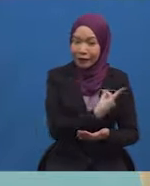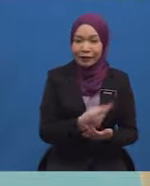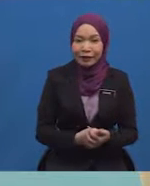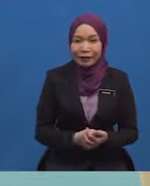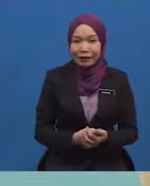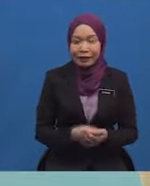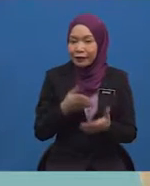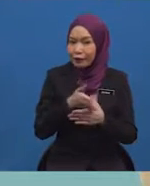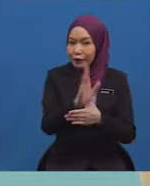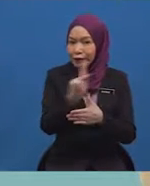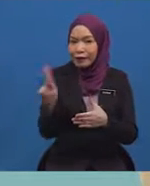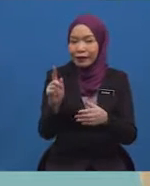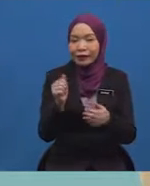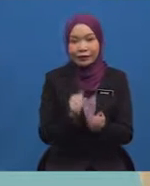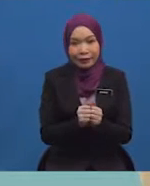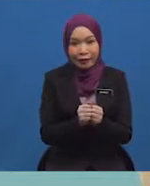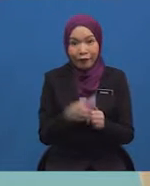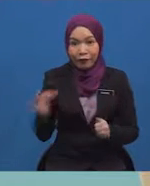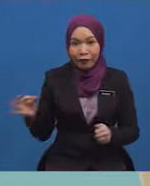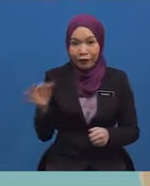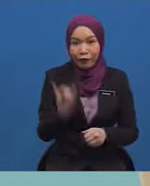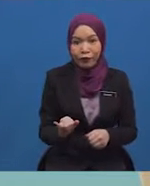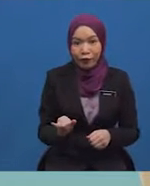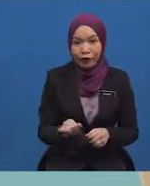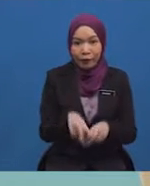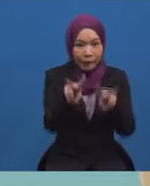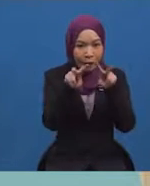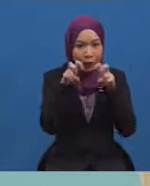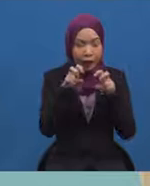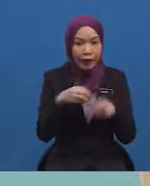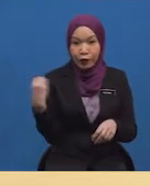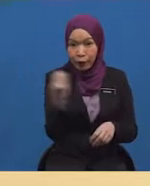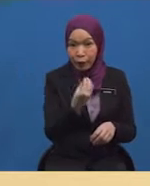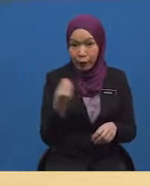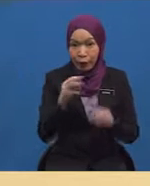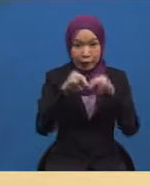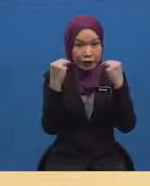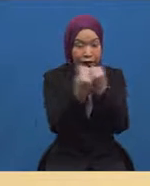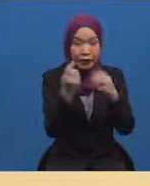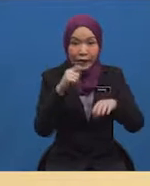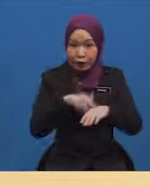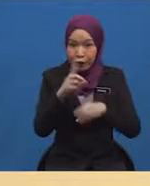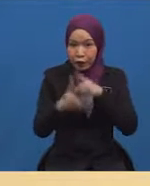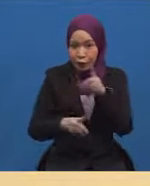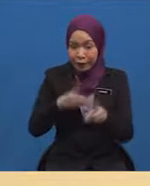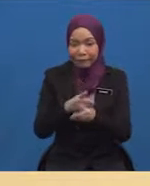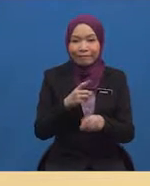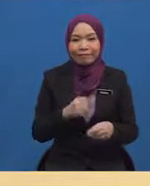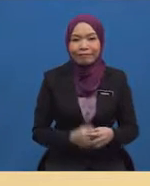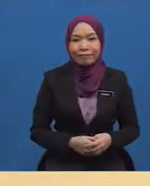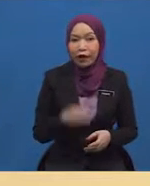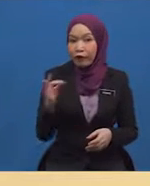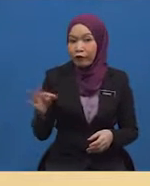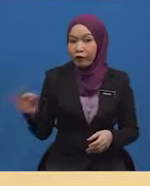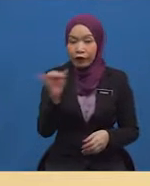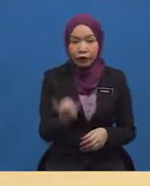pula dengan faktor-faktor yang mempengaruhi taburan penduduk di dunia. Faktor-faktor